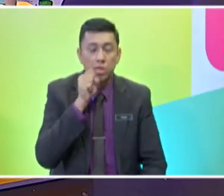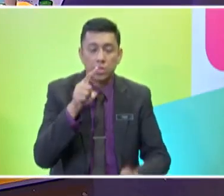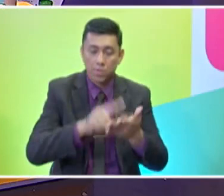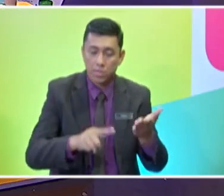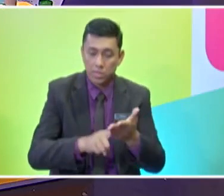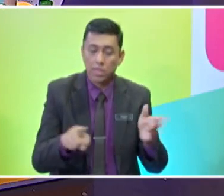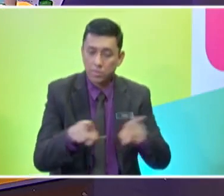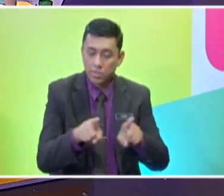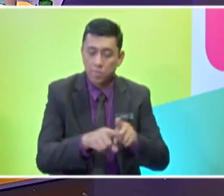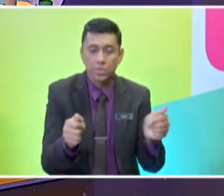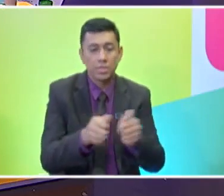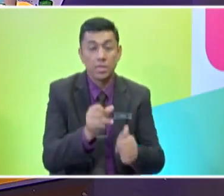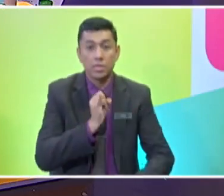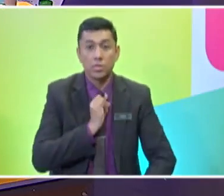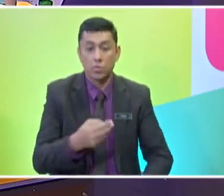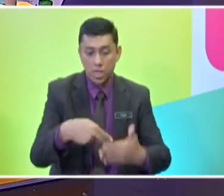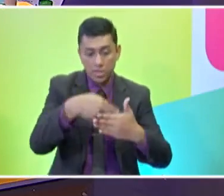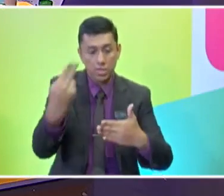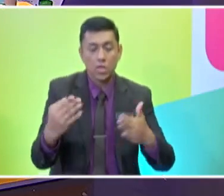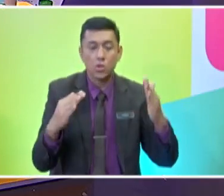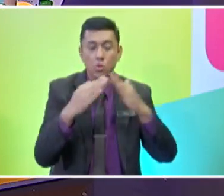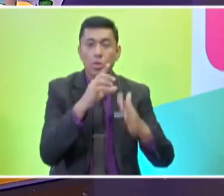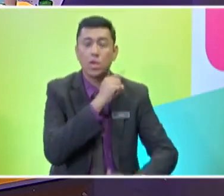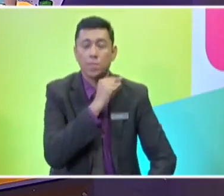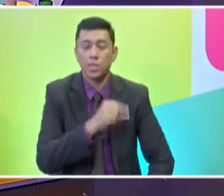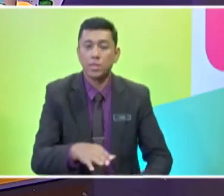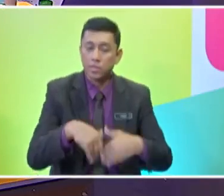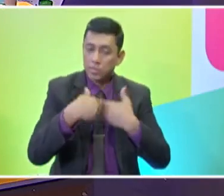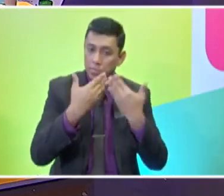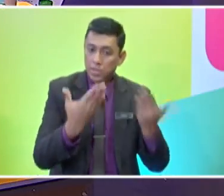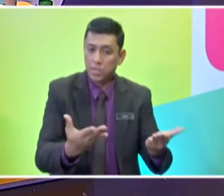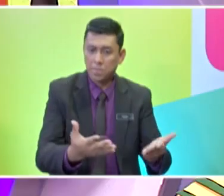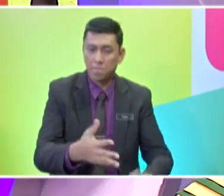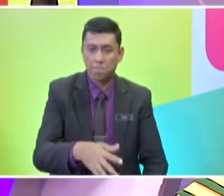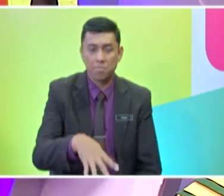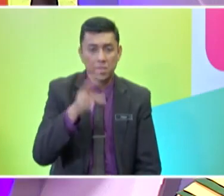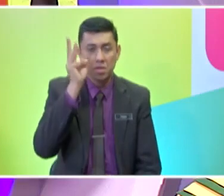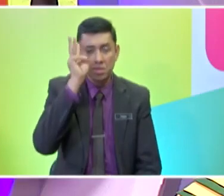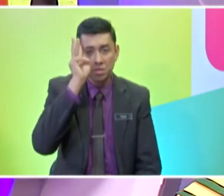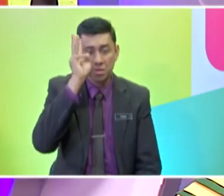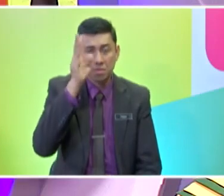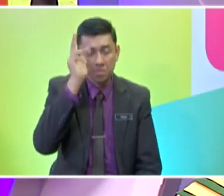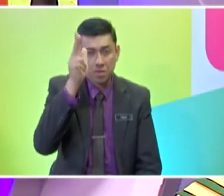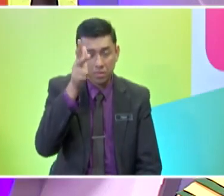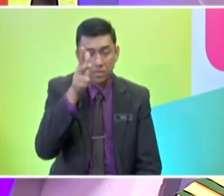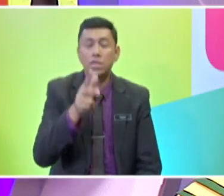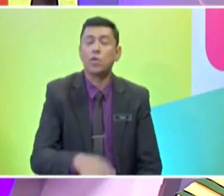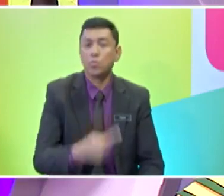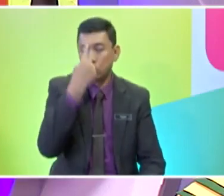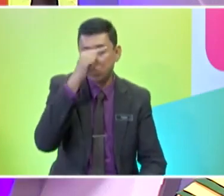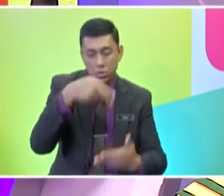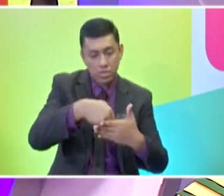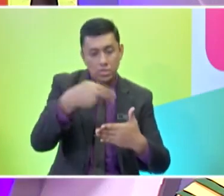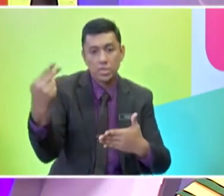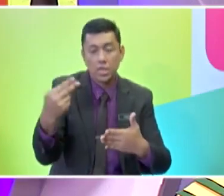dengan saya untuk menghasilkan rumah burung kita lihat dia Bagaimana kreativity yang akan saya gunakan informasikan